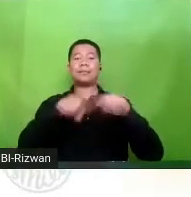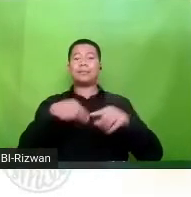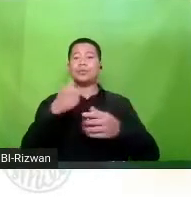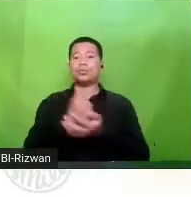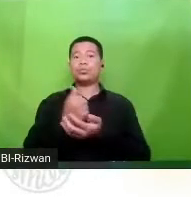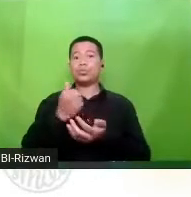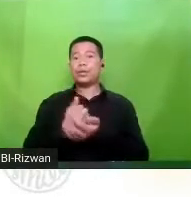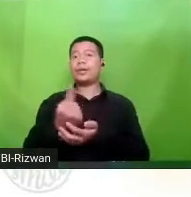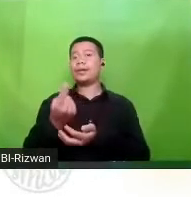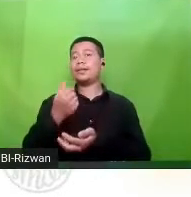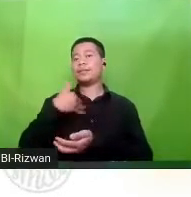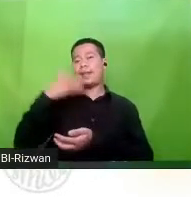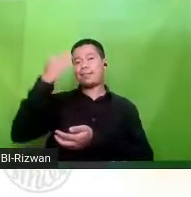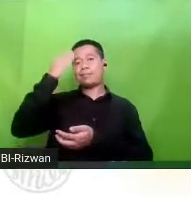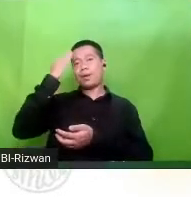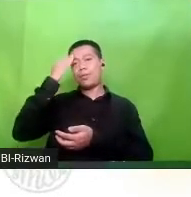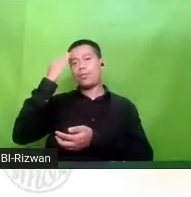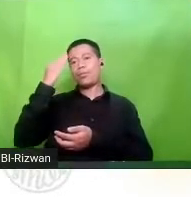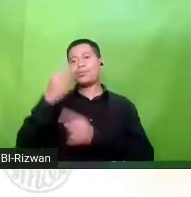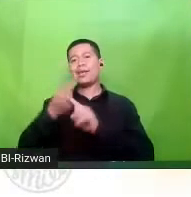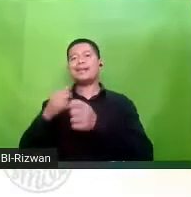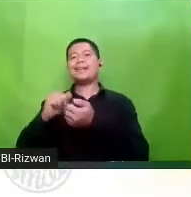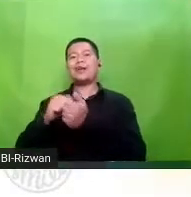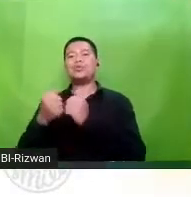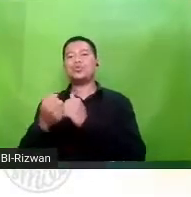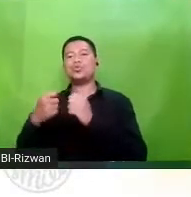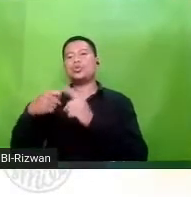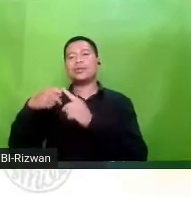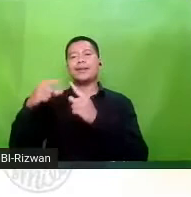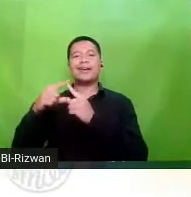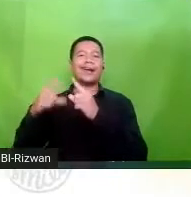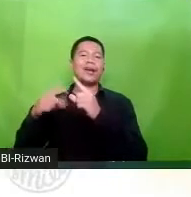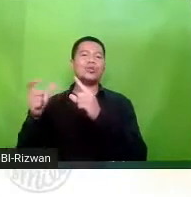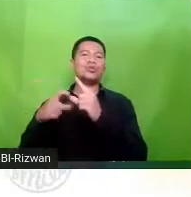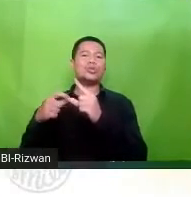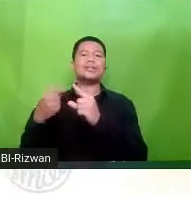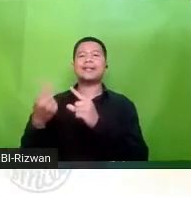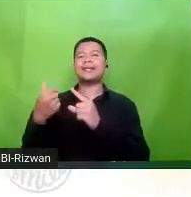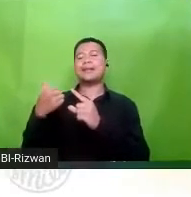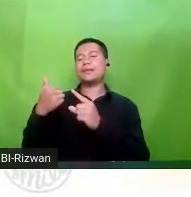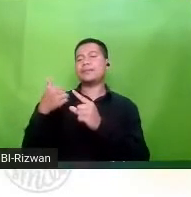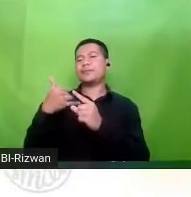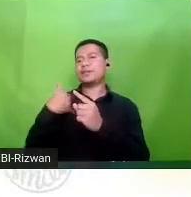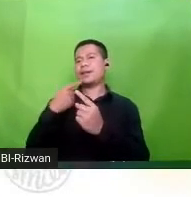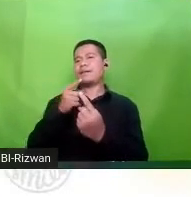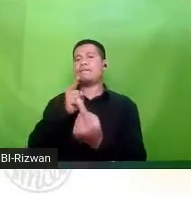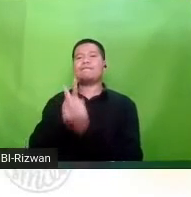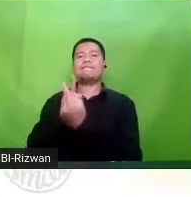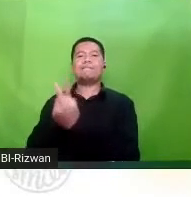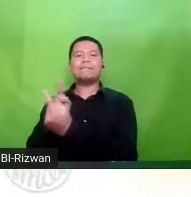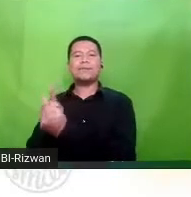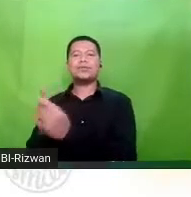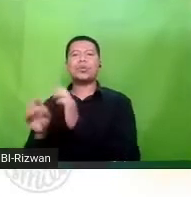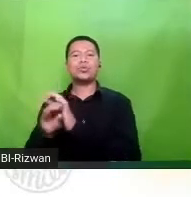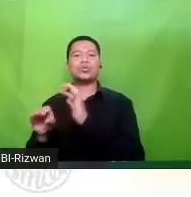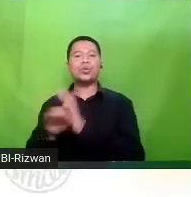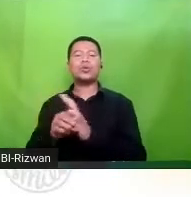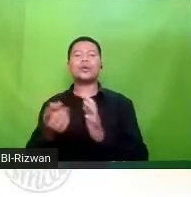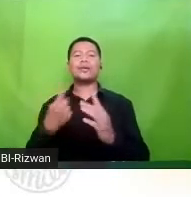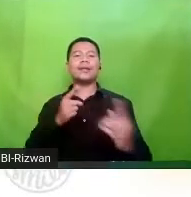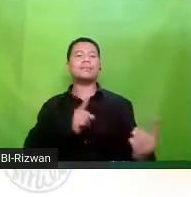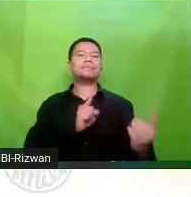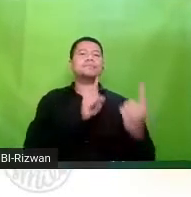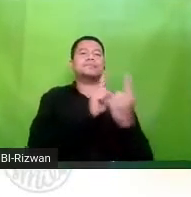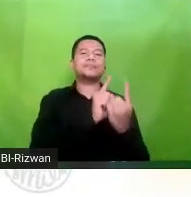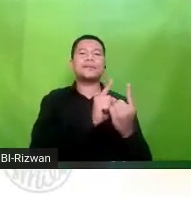kita kenali dari kasus-kasus yang kita hadapi tersebut. Misal, kalau kita berhadapan dengan kasus